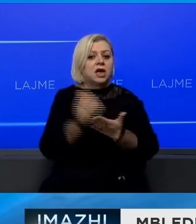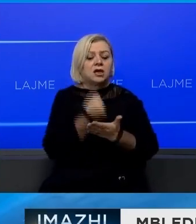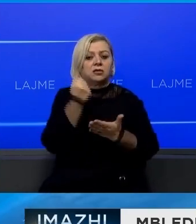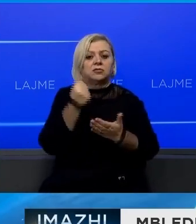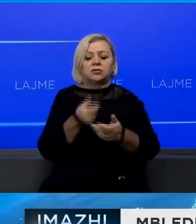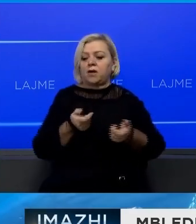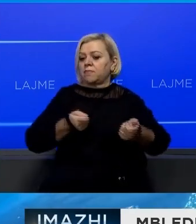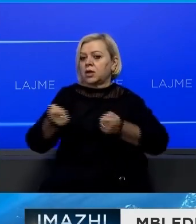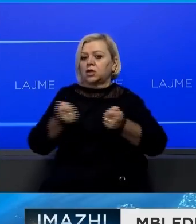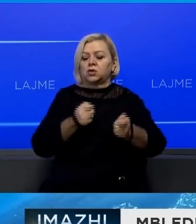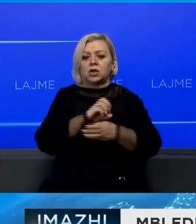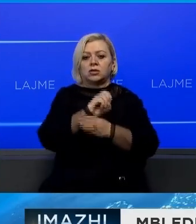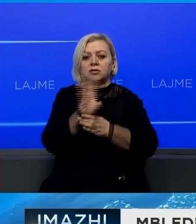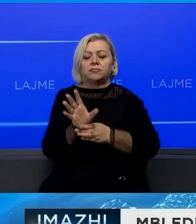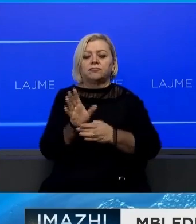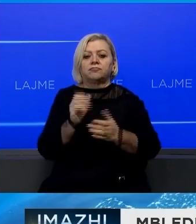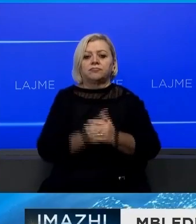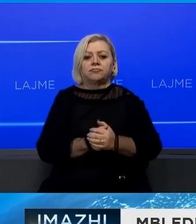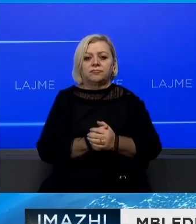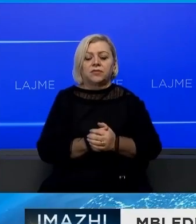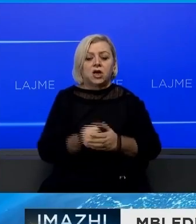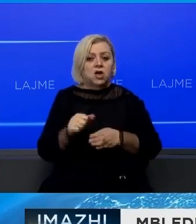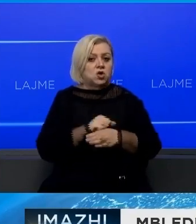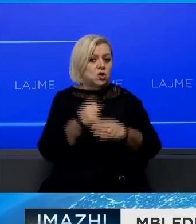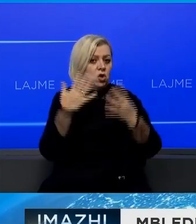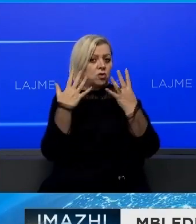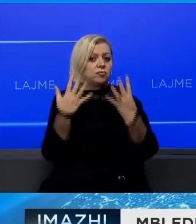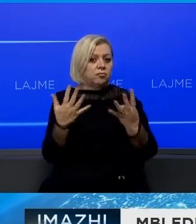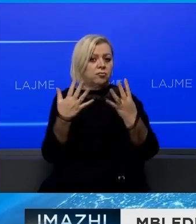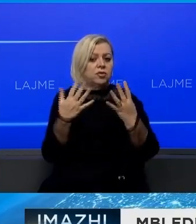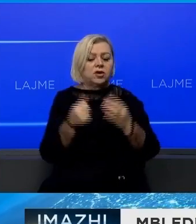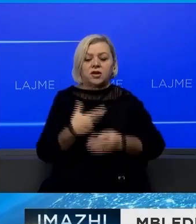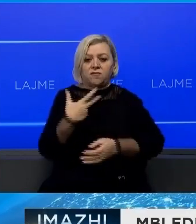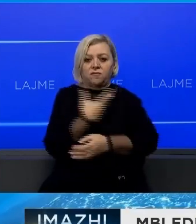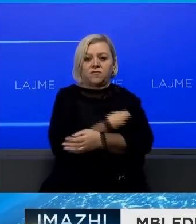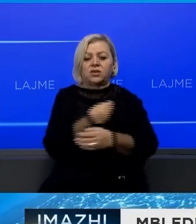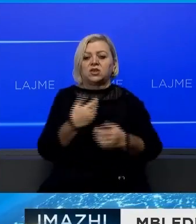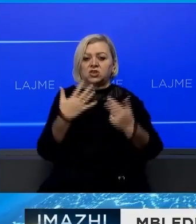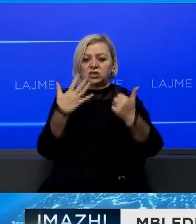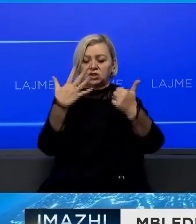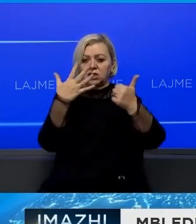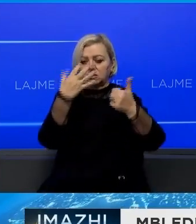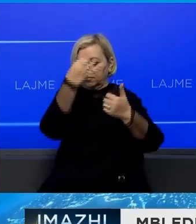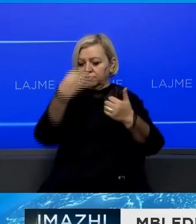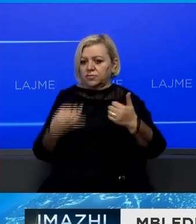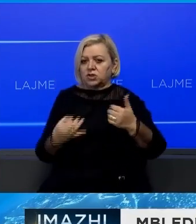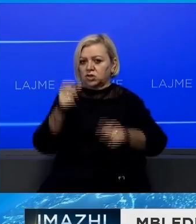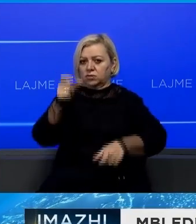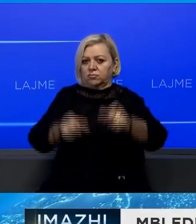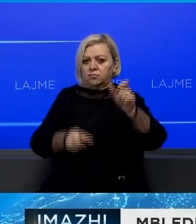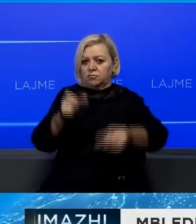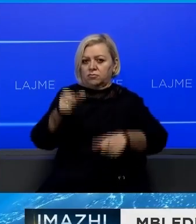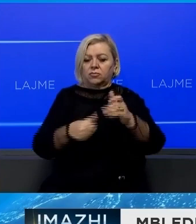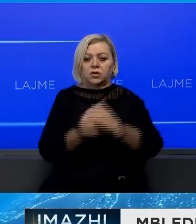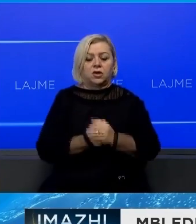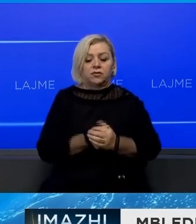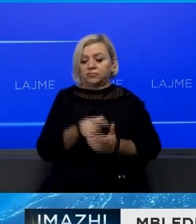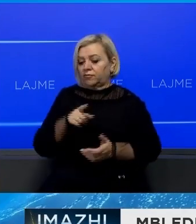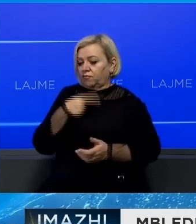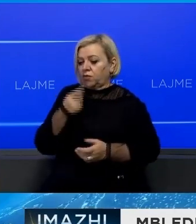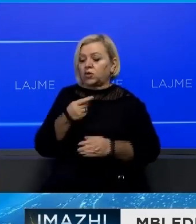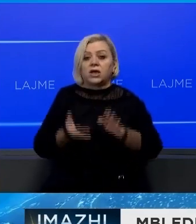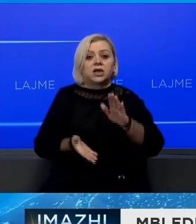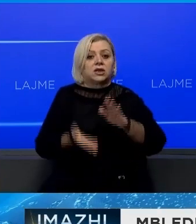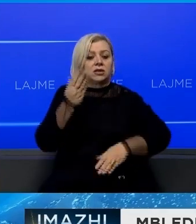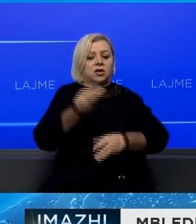të menaxhojnë pandeminë dhe se pas 9 muajsh janë vaksinuar 60% e popullatës. Kur foli për